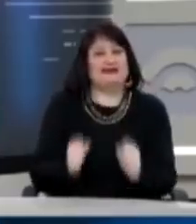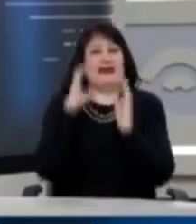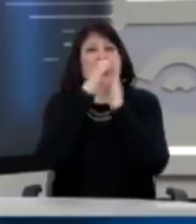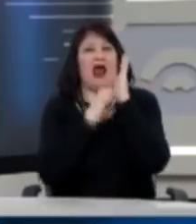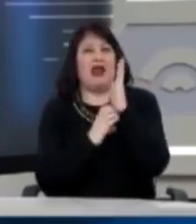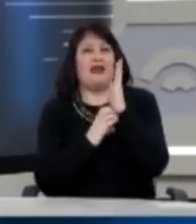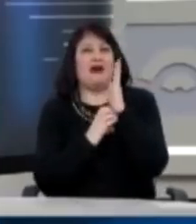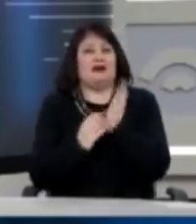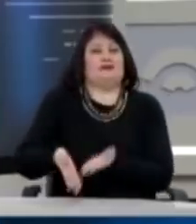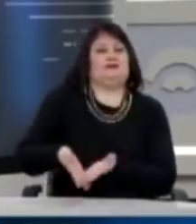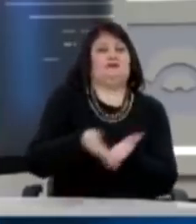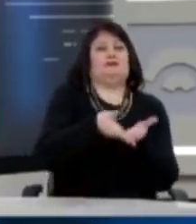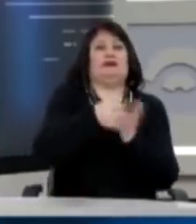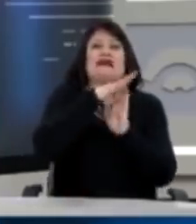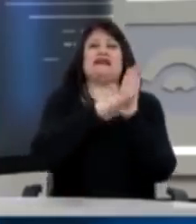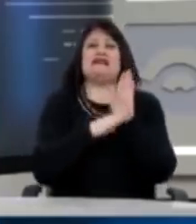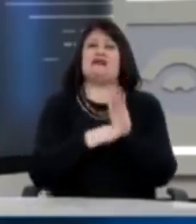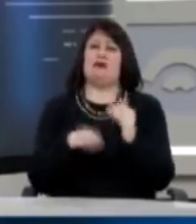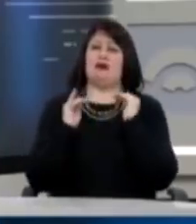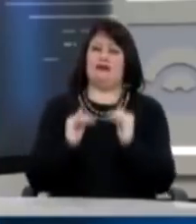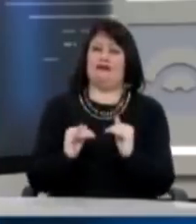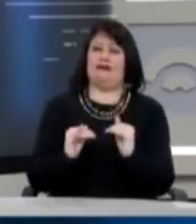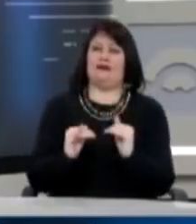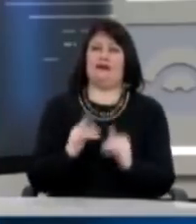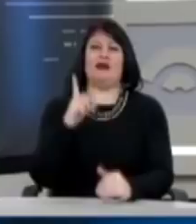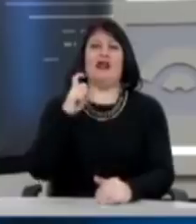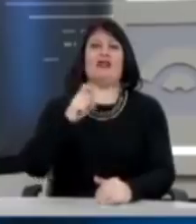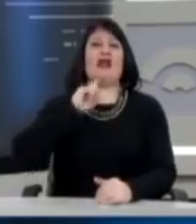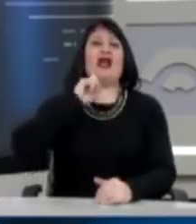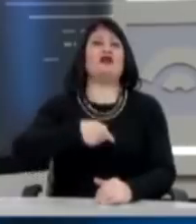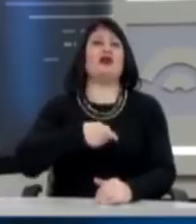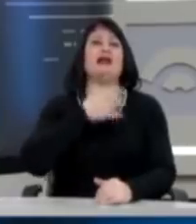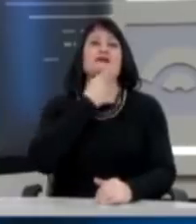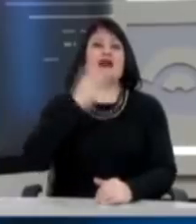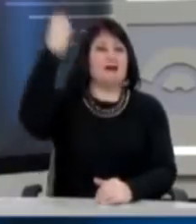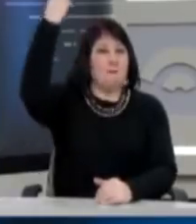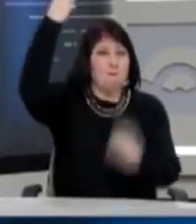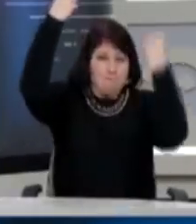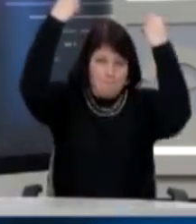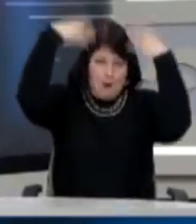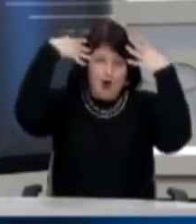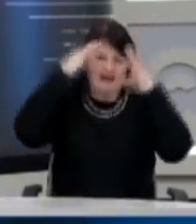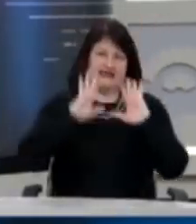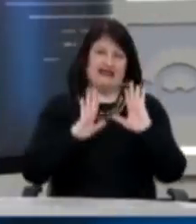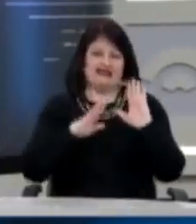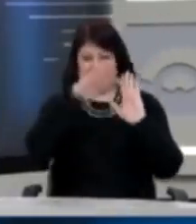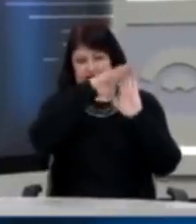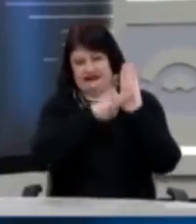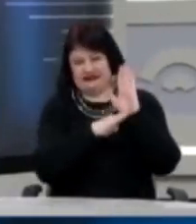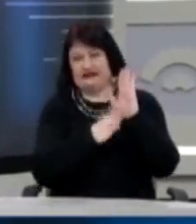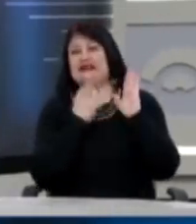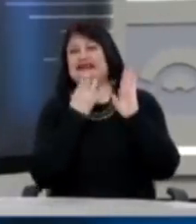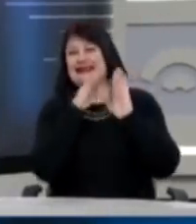Τα αγκονάρια του συστήματος παραμένουν οι 10 εντολές του Μωυσή. Όχι χαραγμένες στις